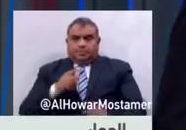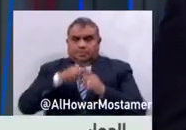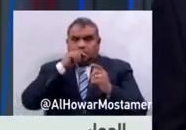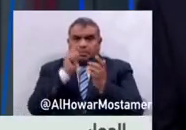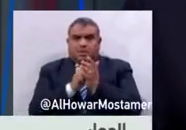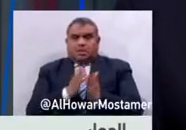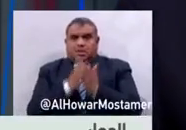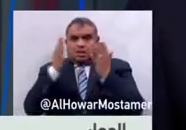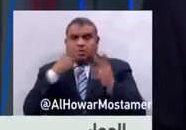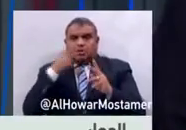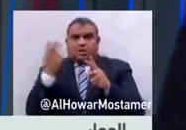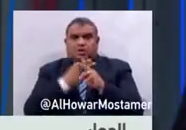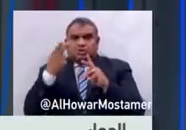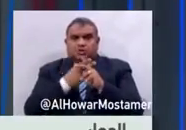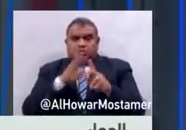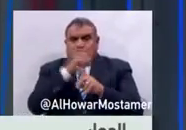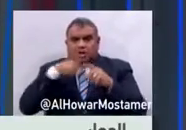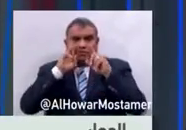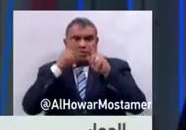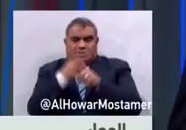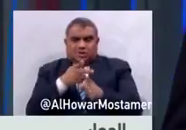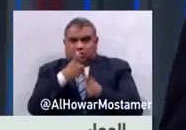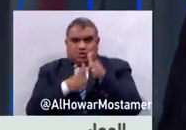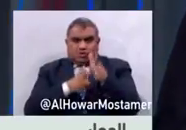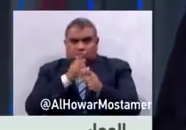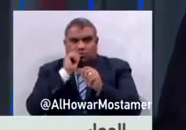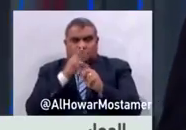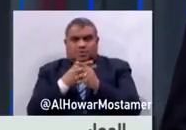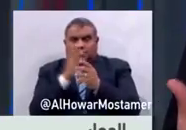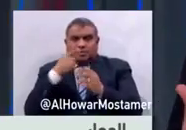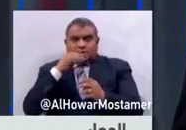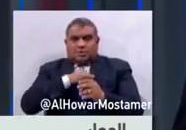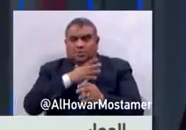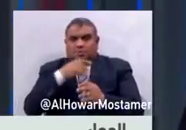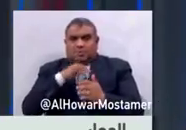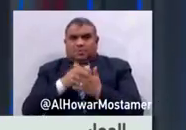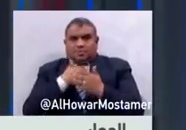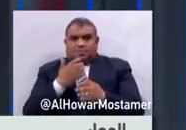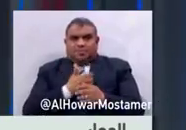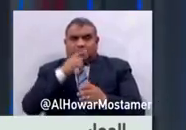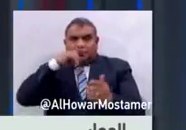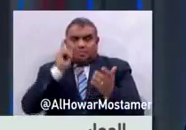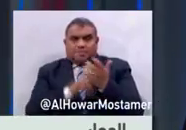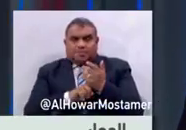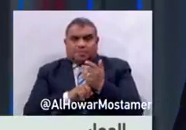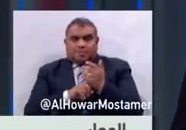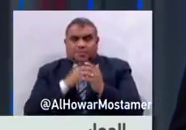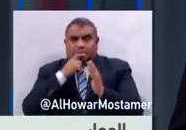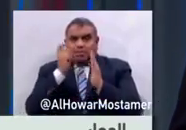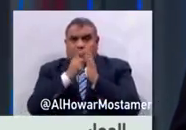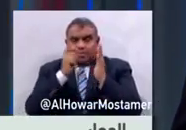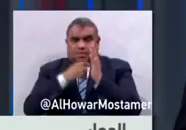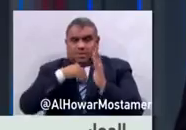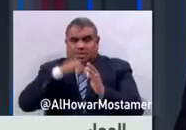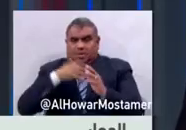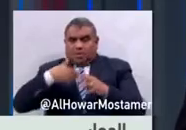الحقيقة ردود الناس اللي احنا شفناها على الشاشة كلها حاسة بقيمة السخرية ودور النكتة، لكن هل ده